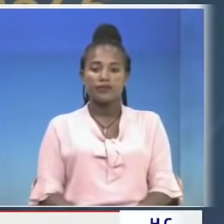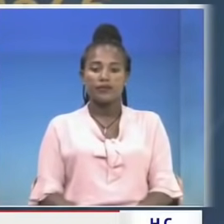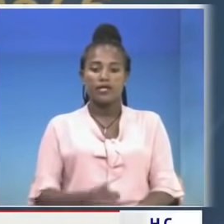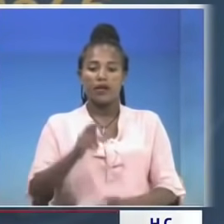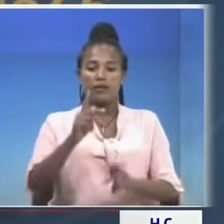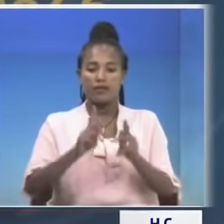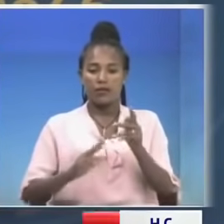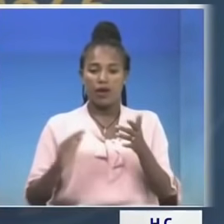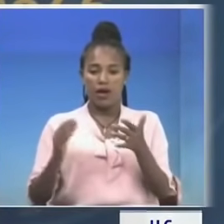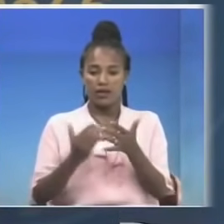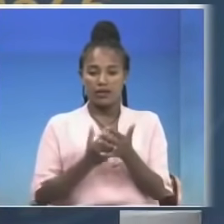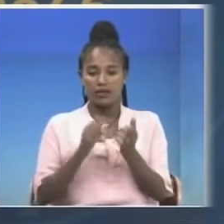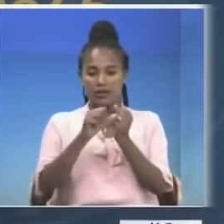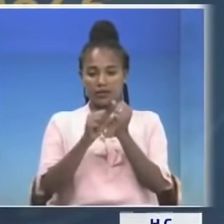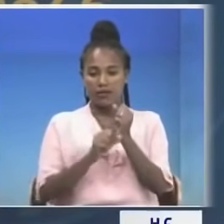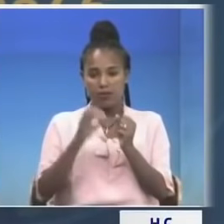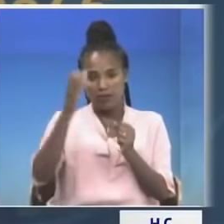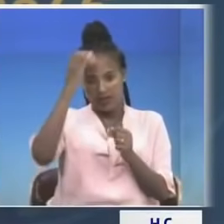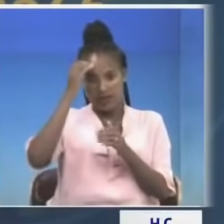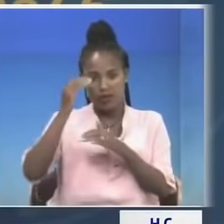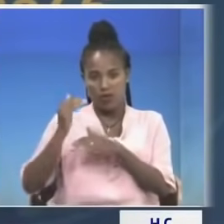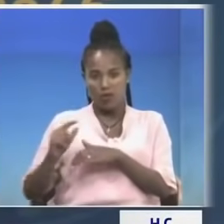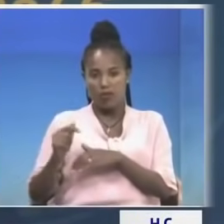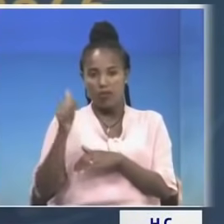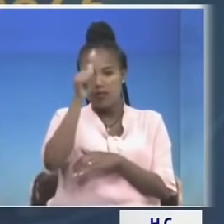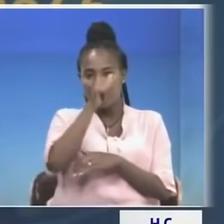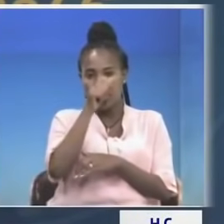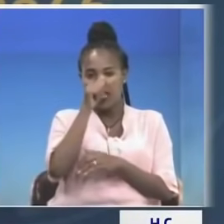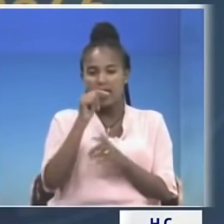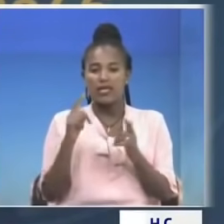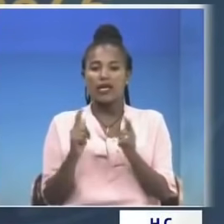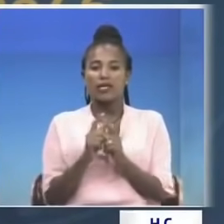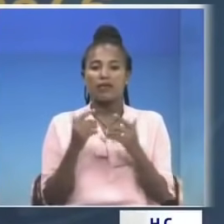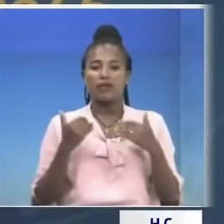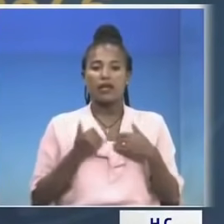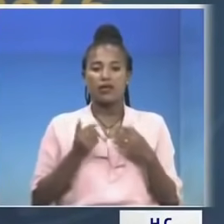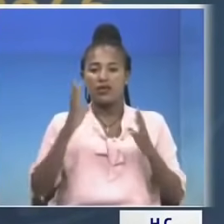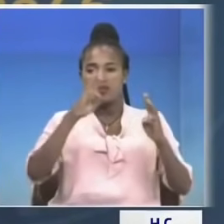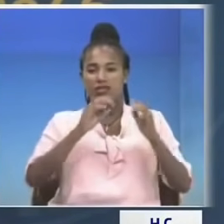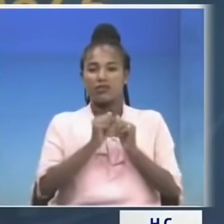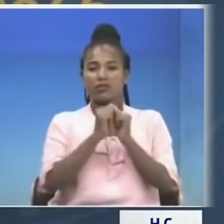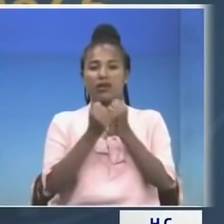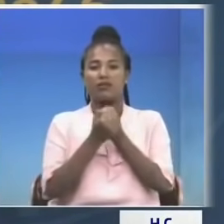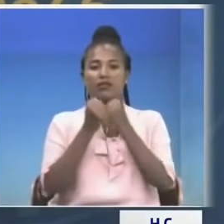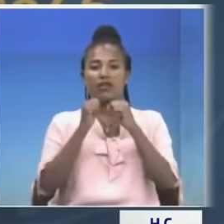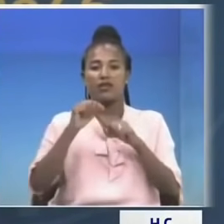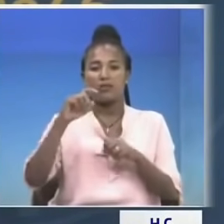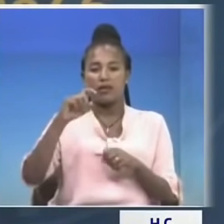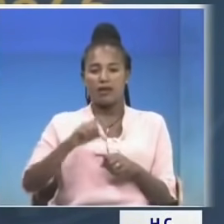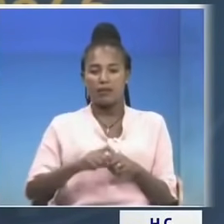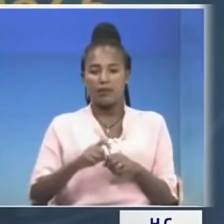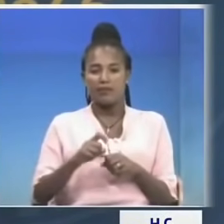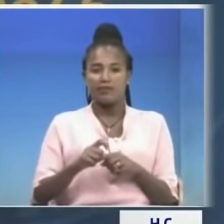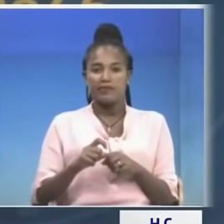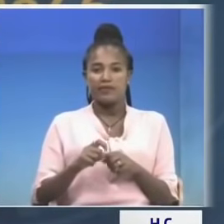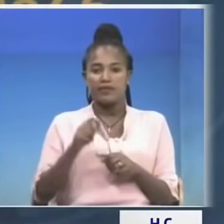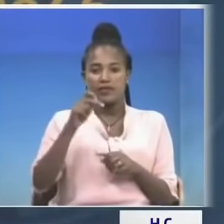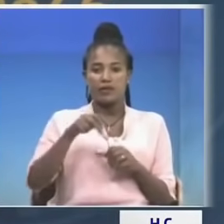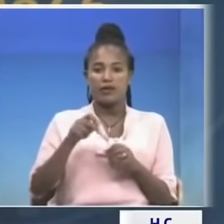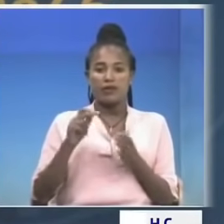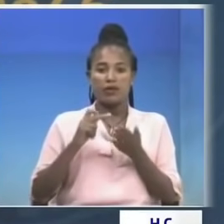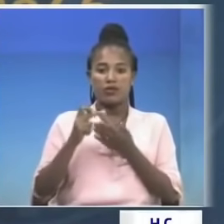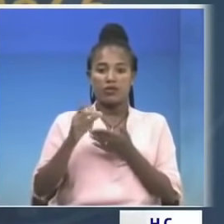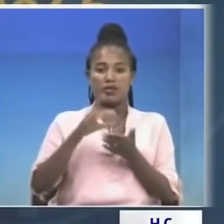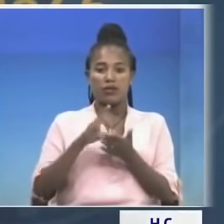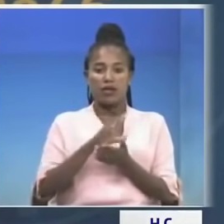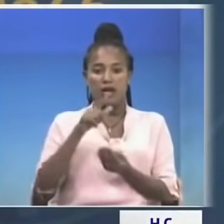ህብረተሰቡ አዲስ ከተመሰረተው መንግስት ጎን በመሆን ኢትዮጵያ እያጋጠማት ያለውን ችግር በጋራ መፍታት እንደሚገባ የደብረ ማርቆስ